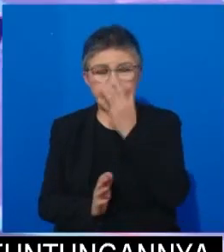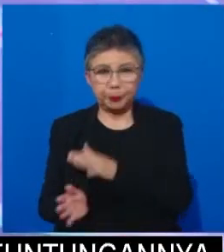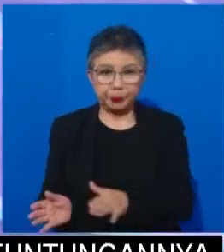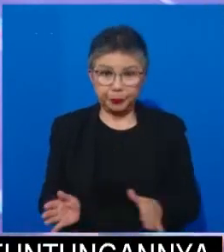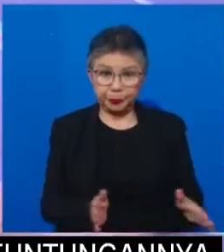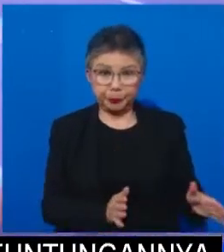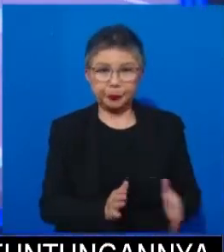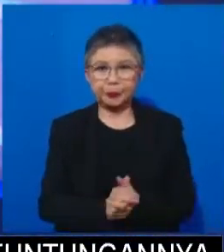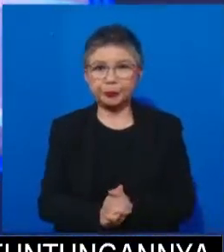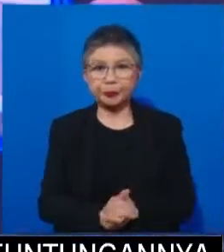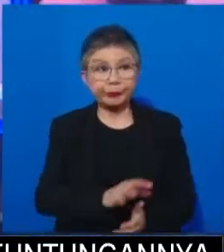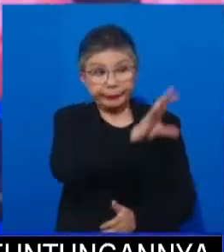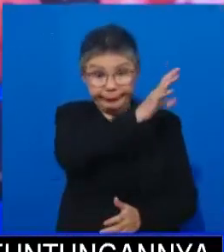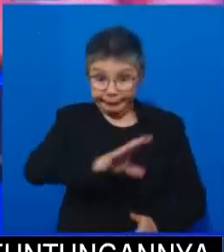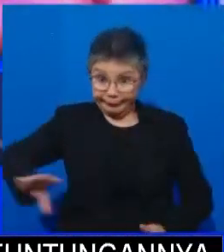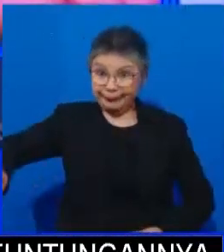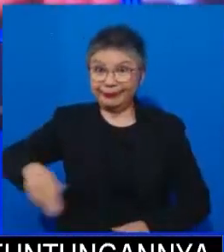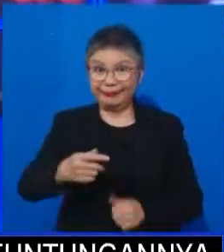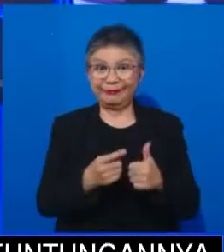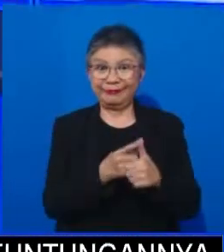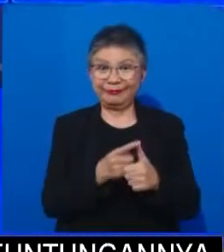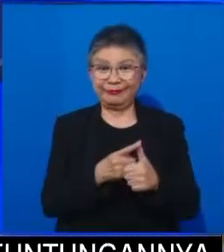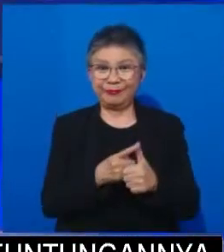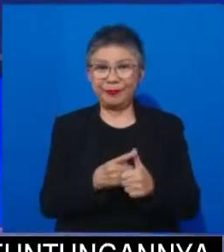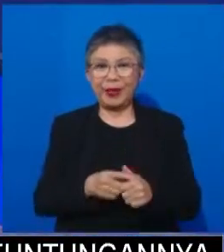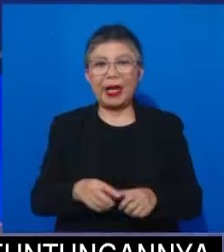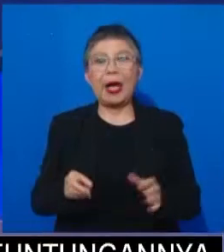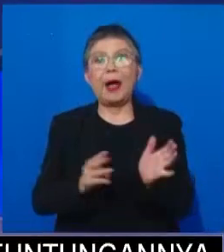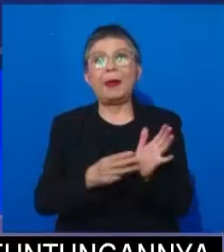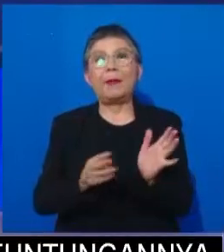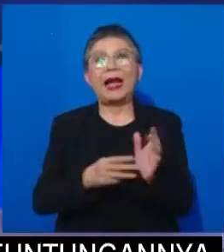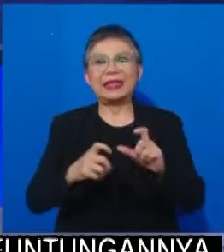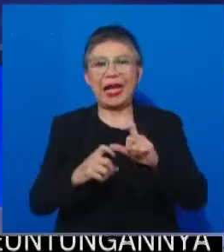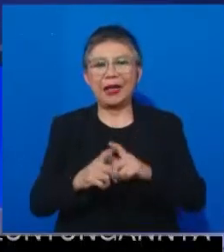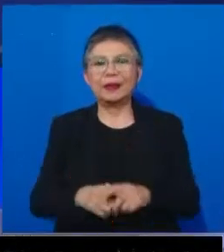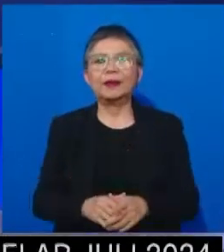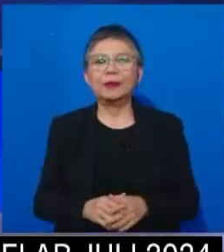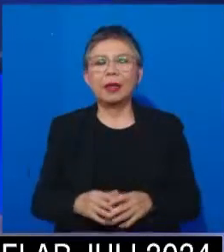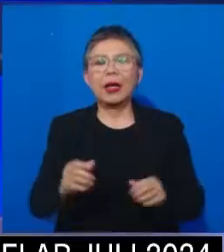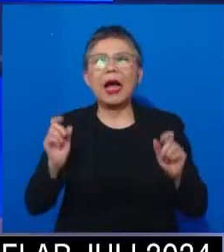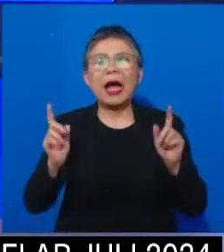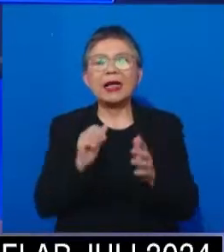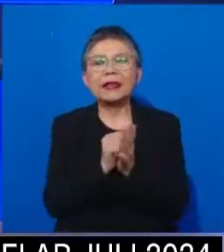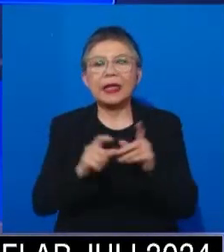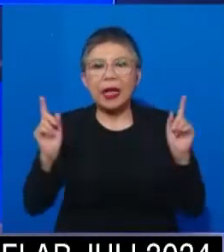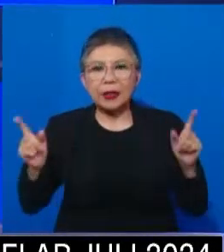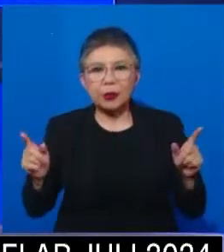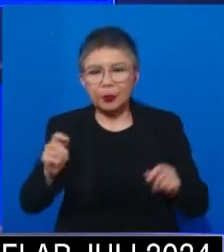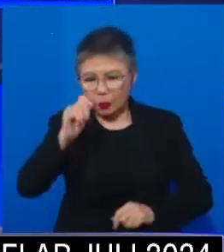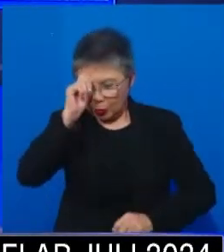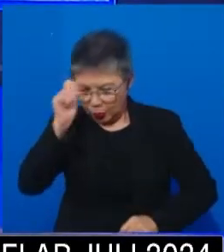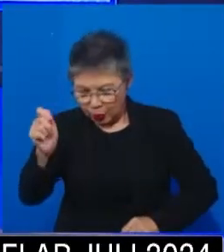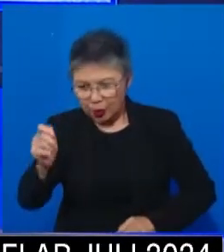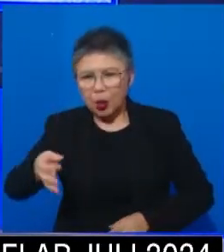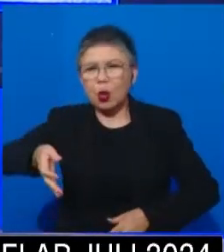Kita akan informasi dari sejumlah daerah di tanah air. Yang pertama, warga di Mamasa, Sulawesi Barat, Sabtu siang menggelar ritual Mangaro sebagai bentuk penghormatan